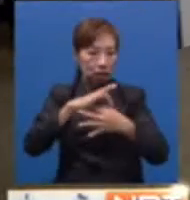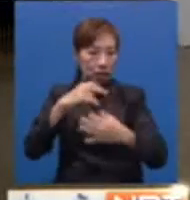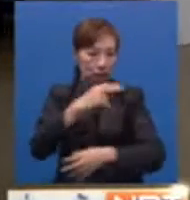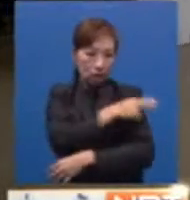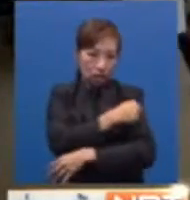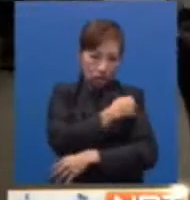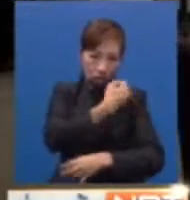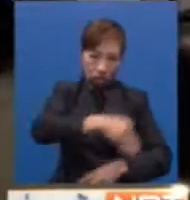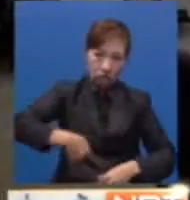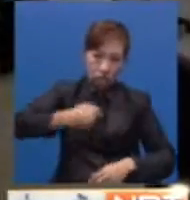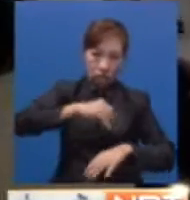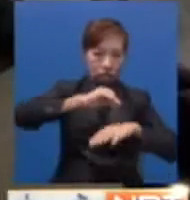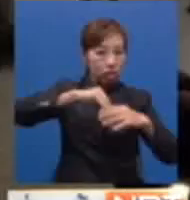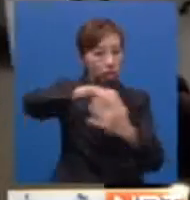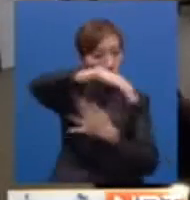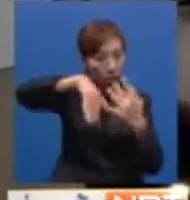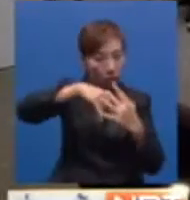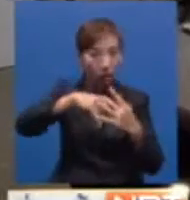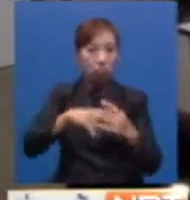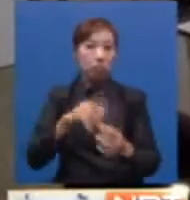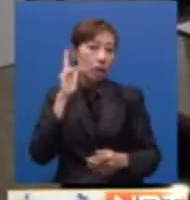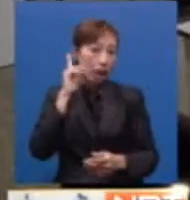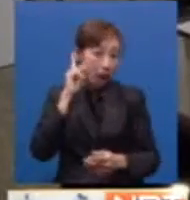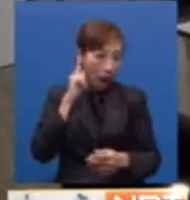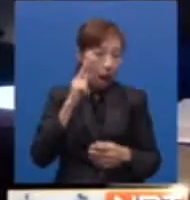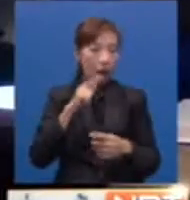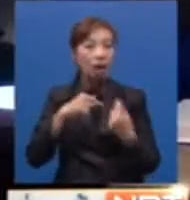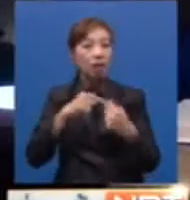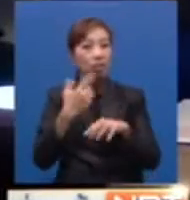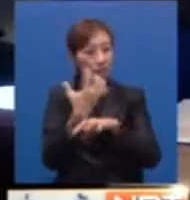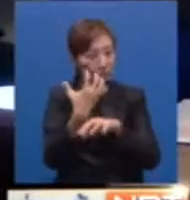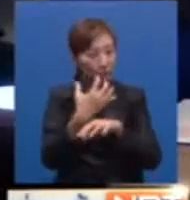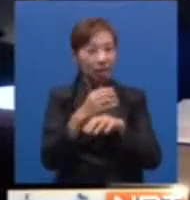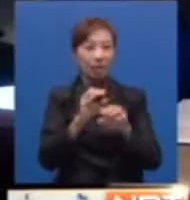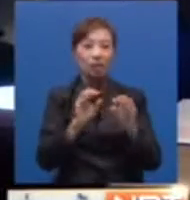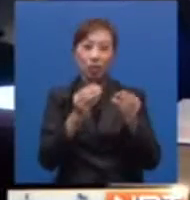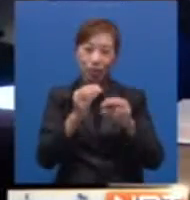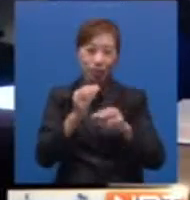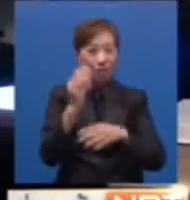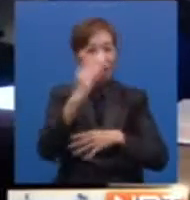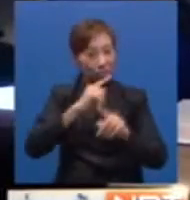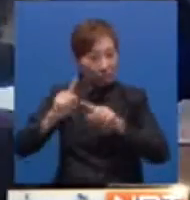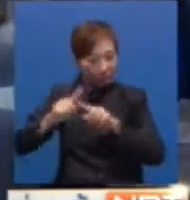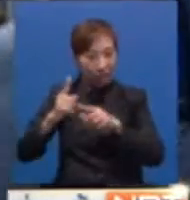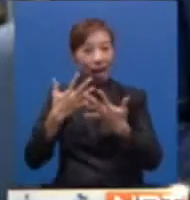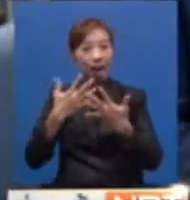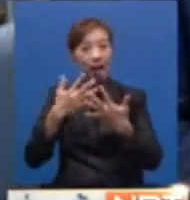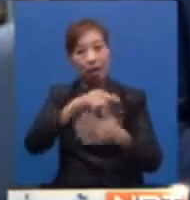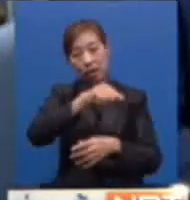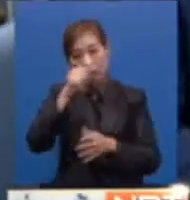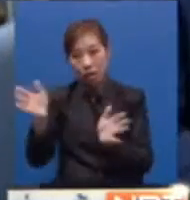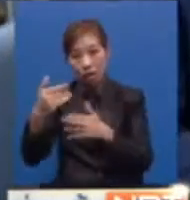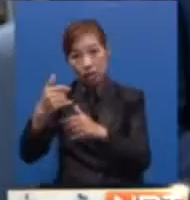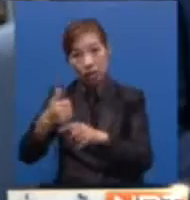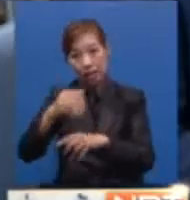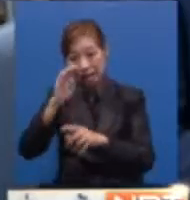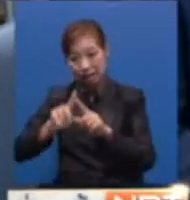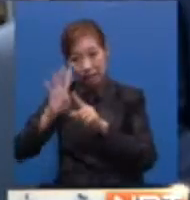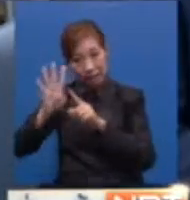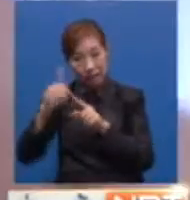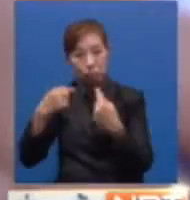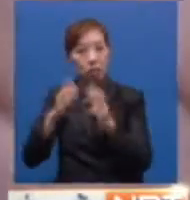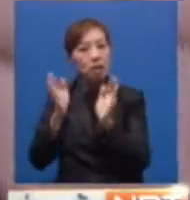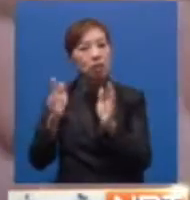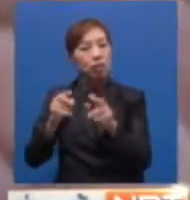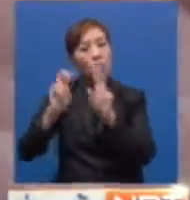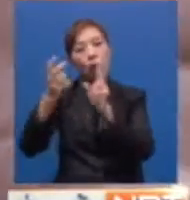แวดล้อมด้านสื่อมวลชนด้านสังคมและห้องที่ 4คือห้องด้านอื่นๆขั้นตอนการรับสมัคร